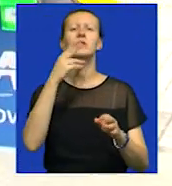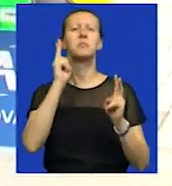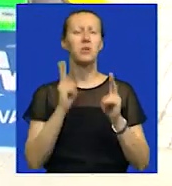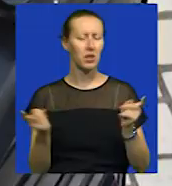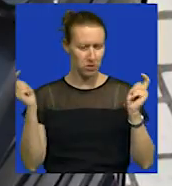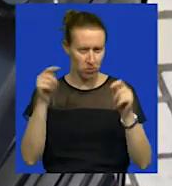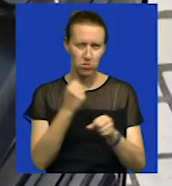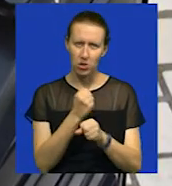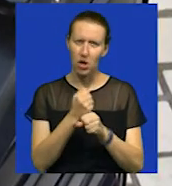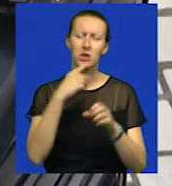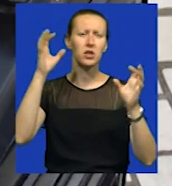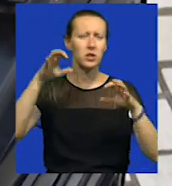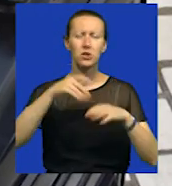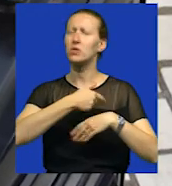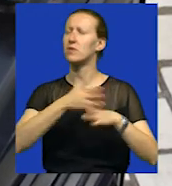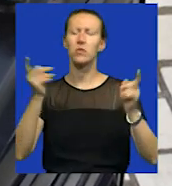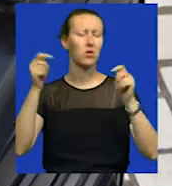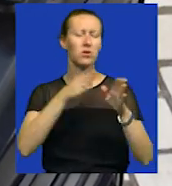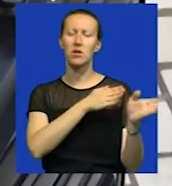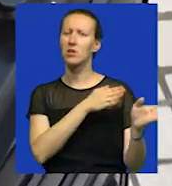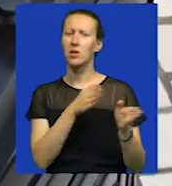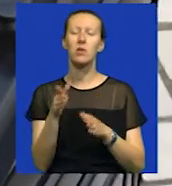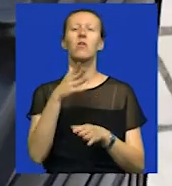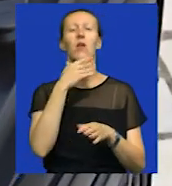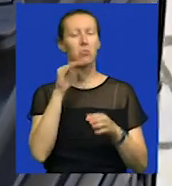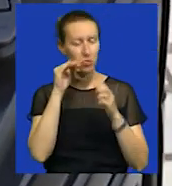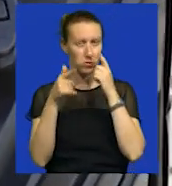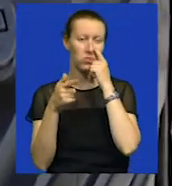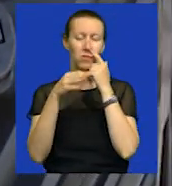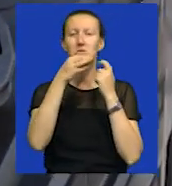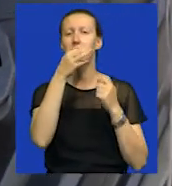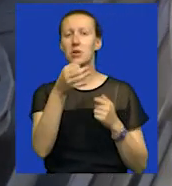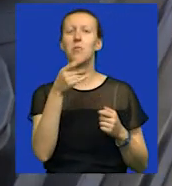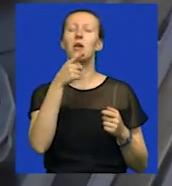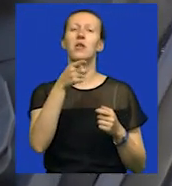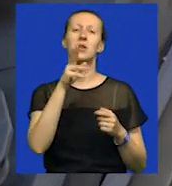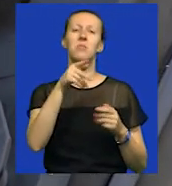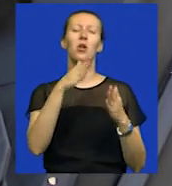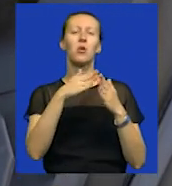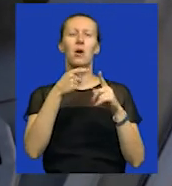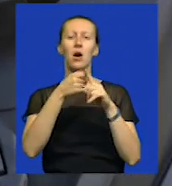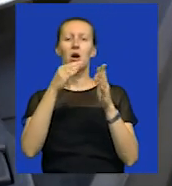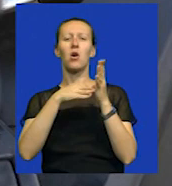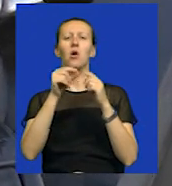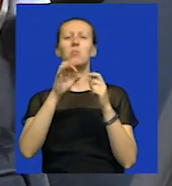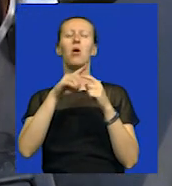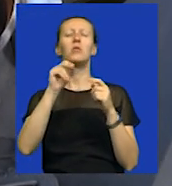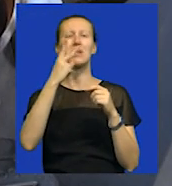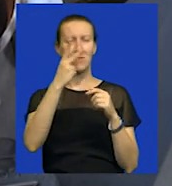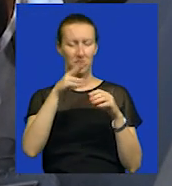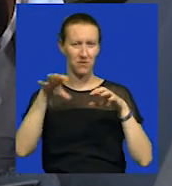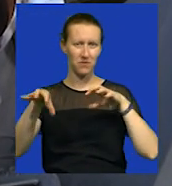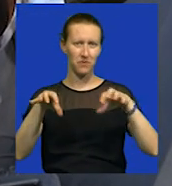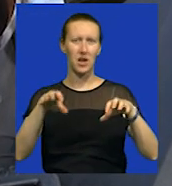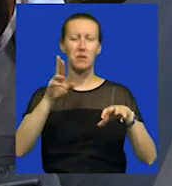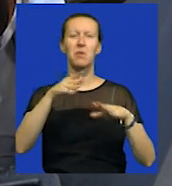praznike dolaze i po kiši i po svačem. O, to je jako lipo čuti. Pa da vas pitam, ko vi imate komposter? Dva.